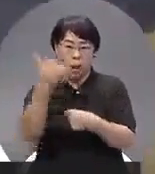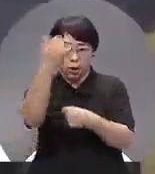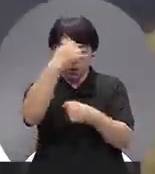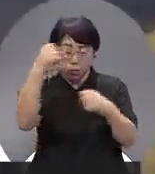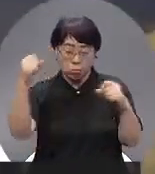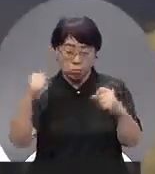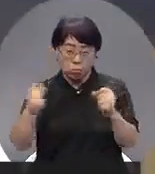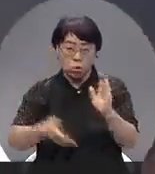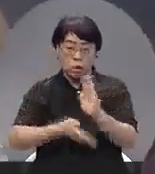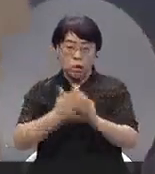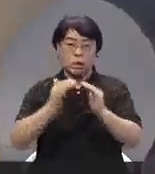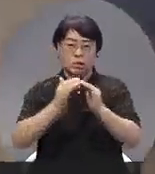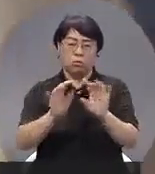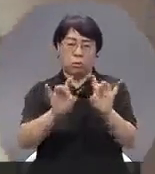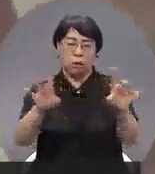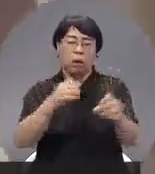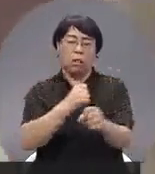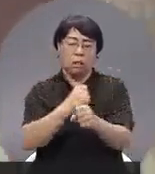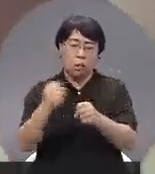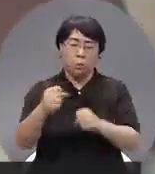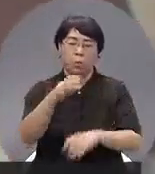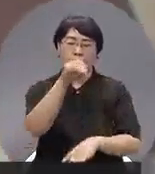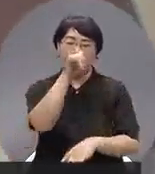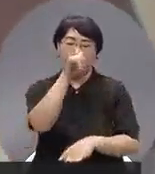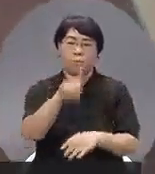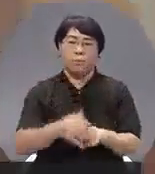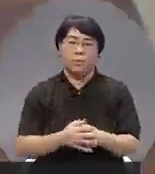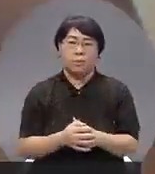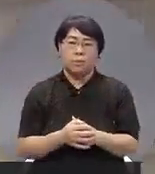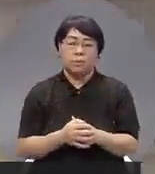시군들마다 비상이 걸렸습니다. 김영일 기자입니다.